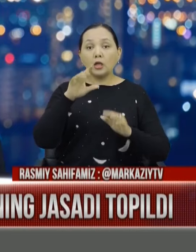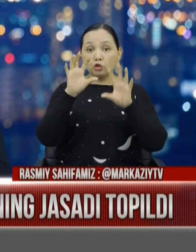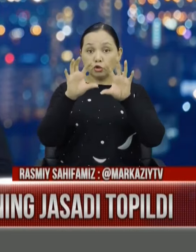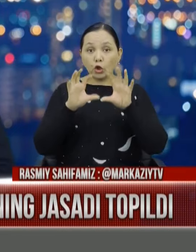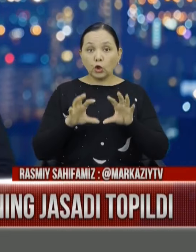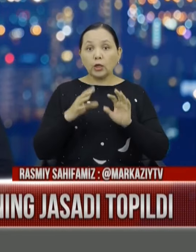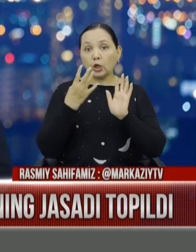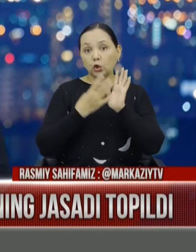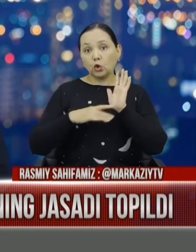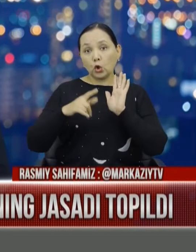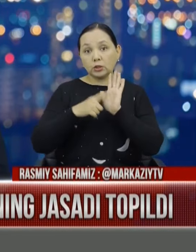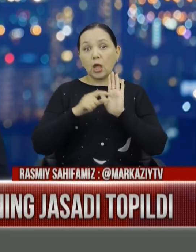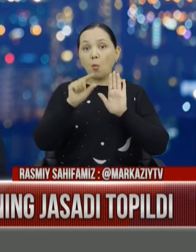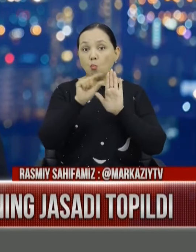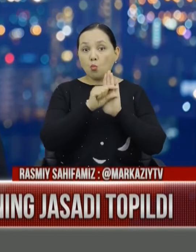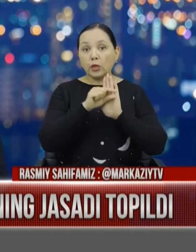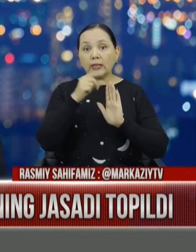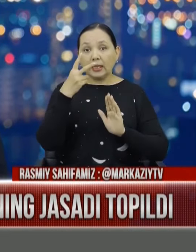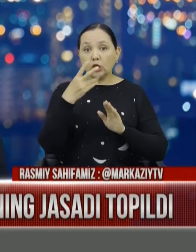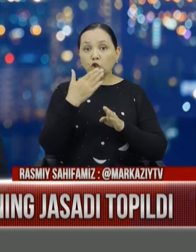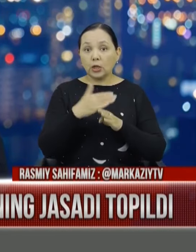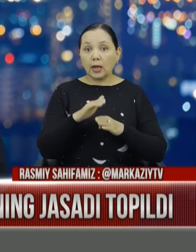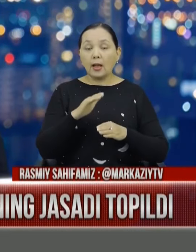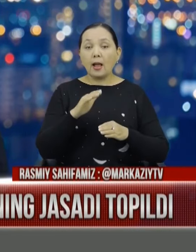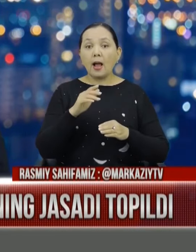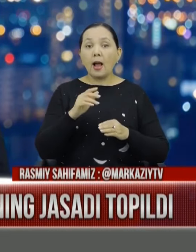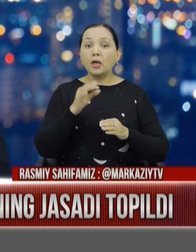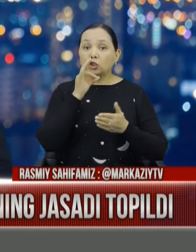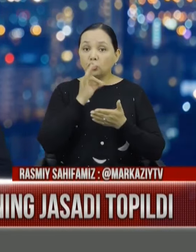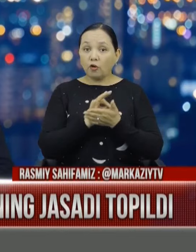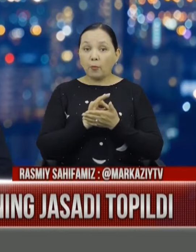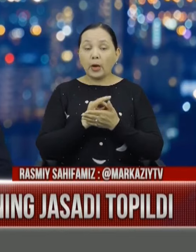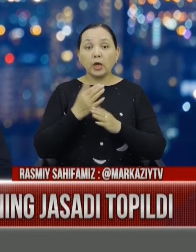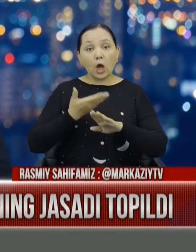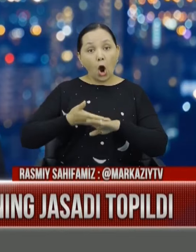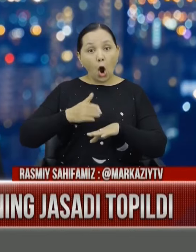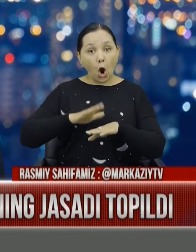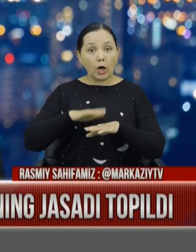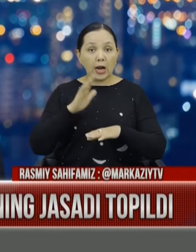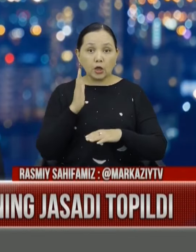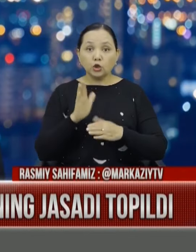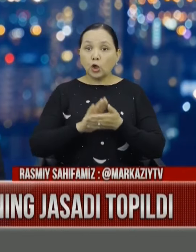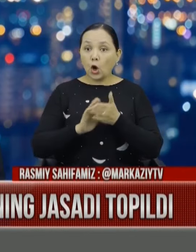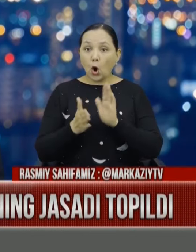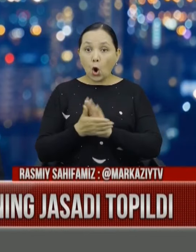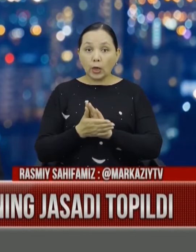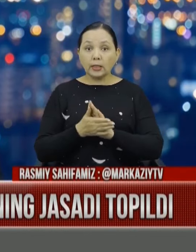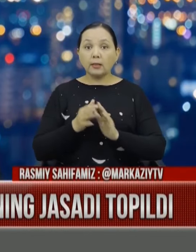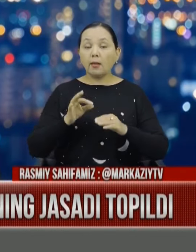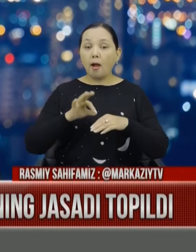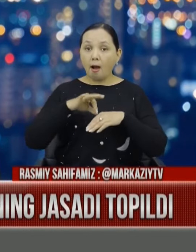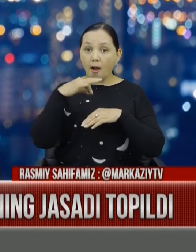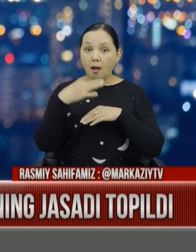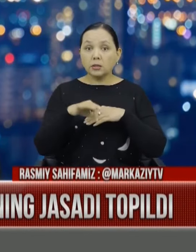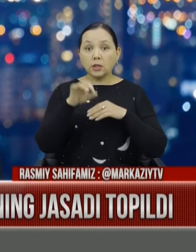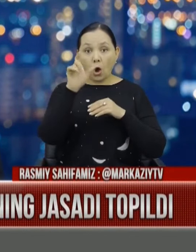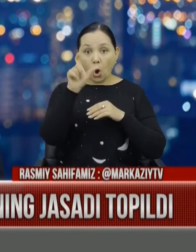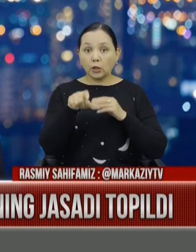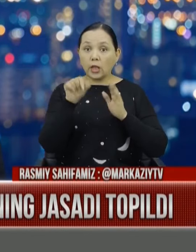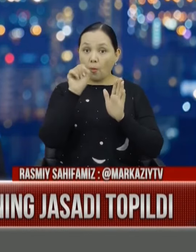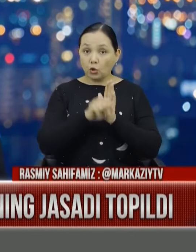kodeksining 97-moddasi 2-qismi, ya'ni javobgarlikni og'irlashtiradigan holatlarda qasddan odam